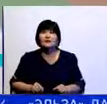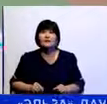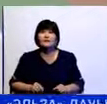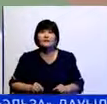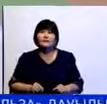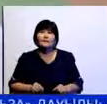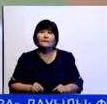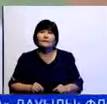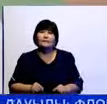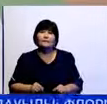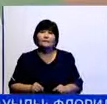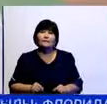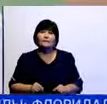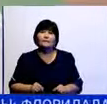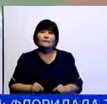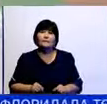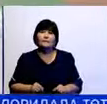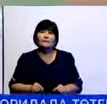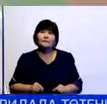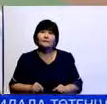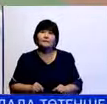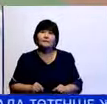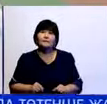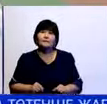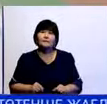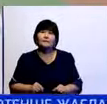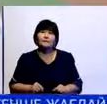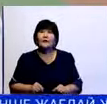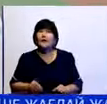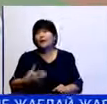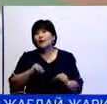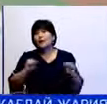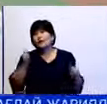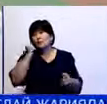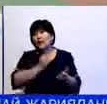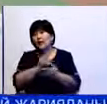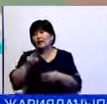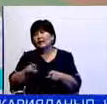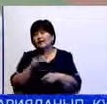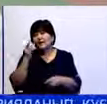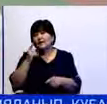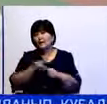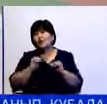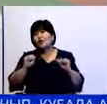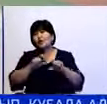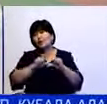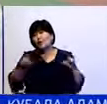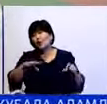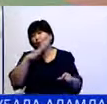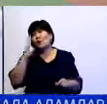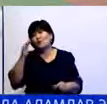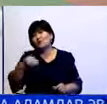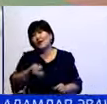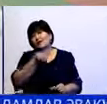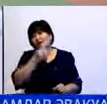спорта всегда хотелось, чтобы в нашей области были вот такие красивые корты. Мен спорт ардагері ретінде әрдайым осындай спорт нысандарының көп